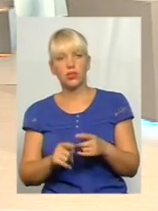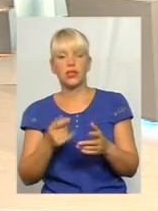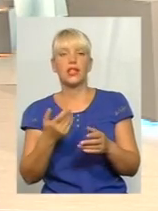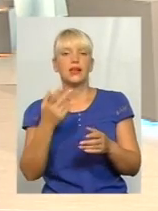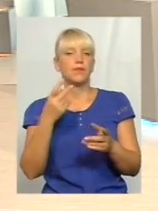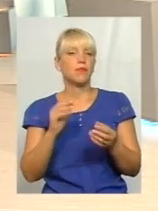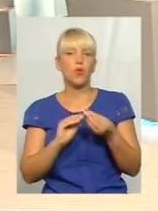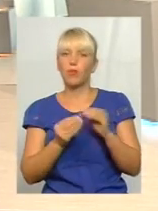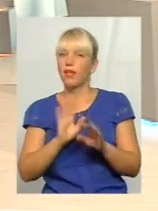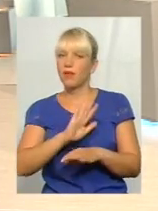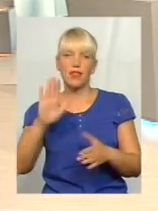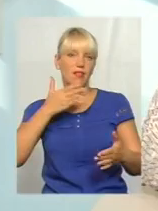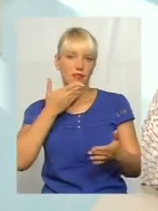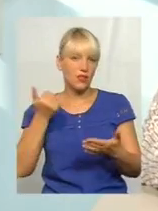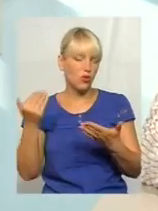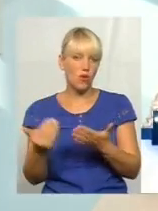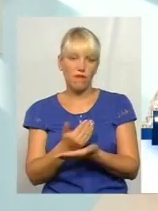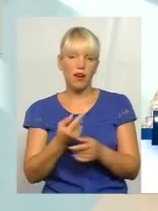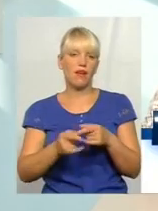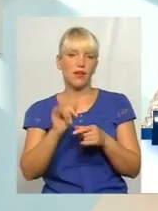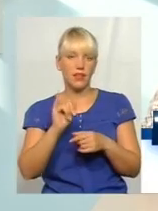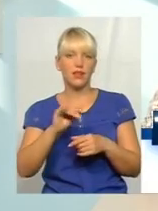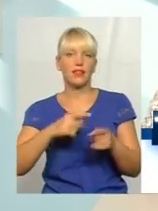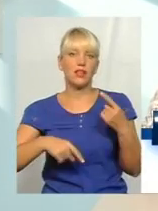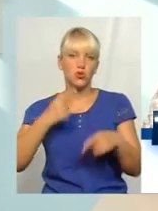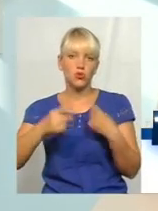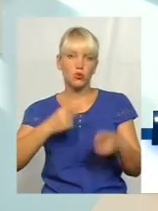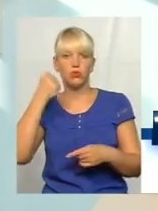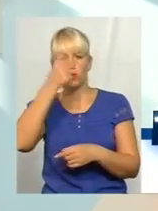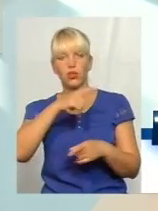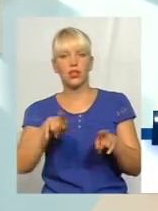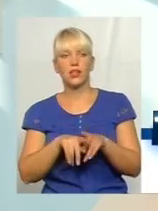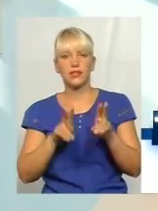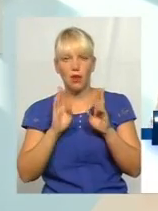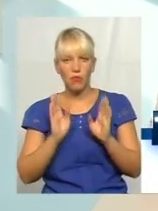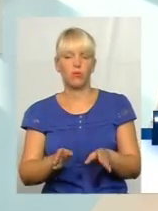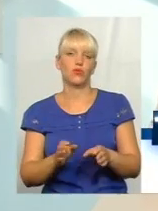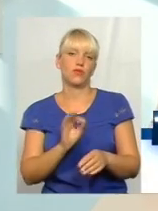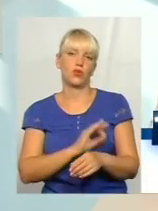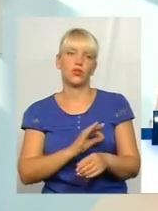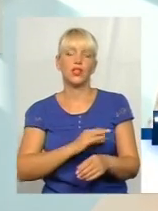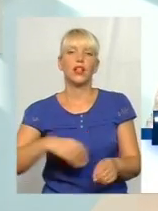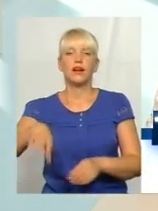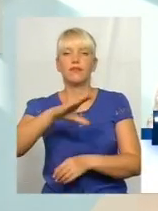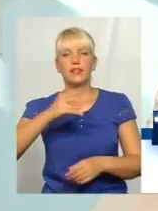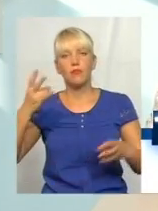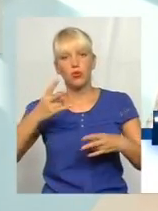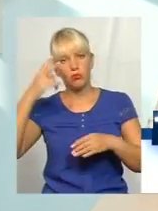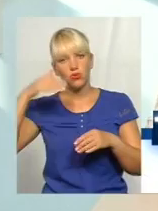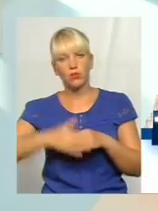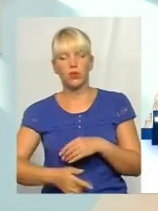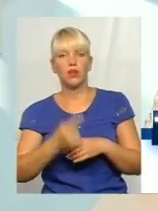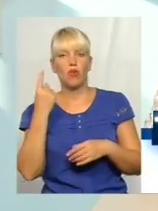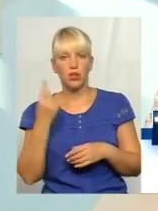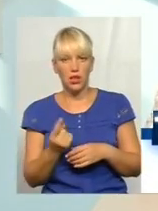проблема не нова так тобто я думаю що і наступні будуть так само використовувати всім потрібно зрозуміти одно не